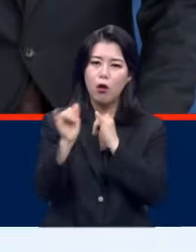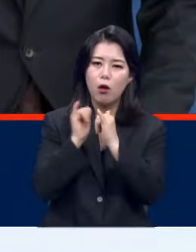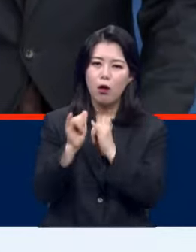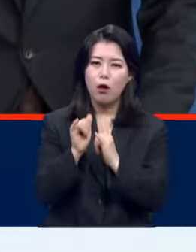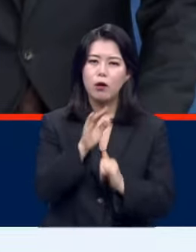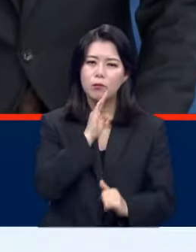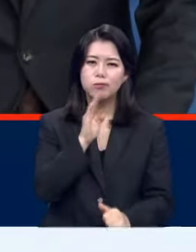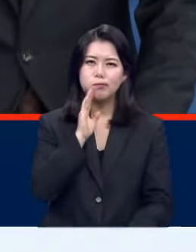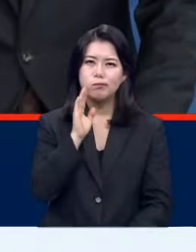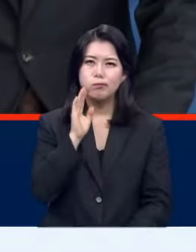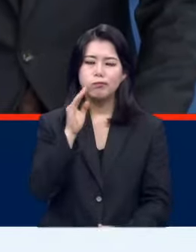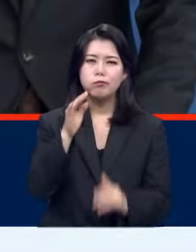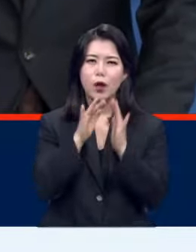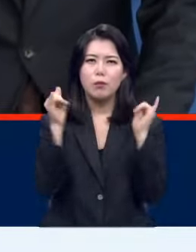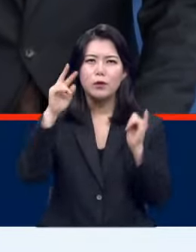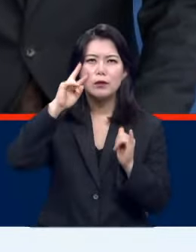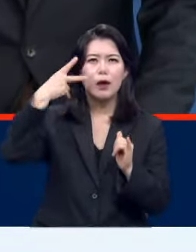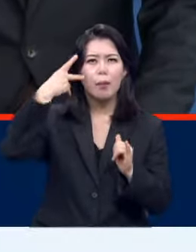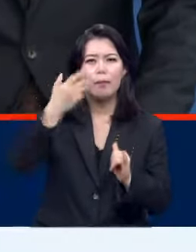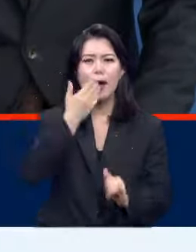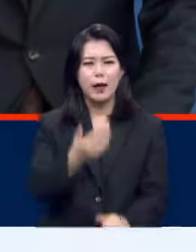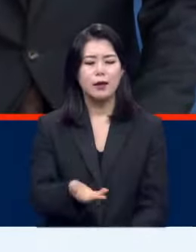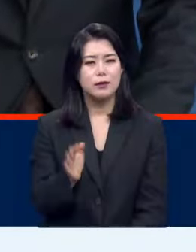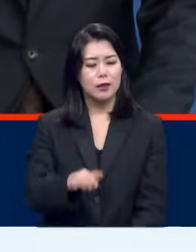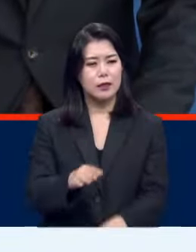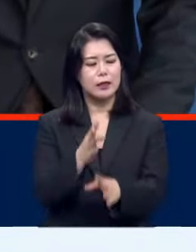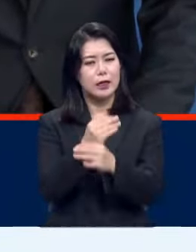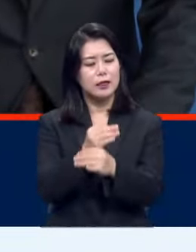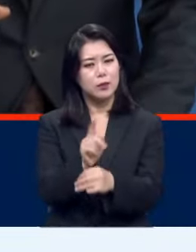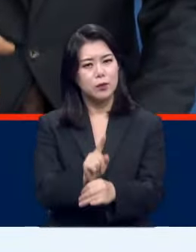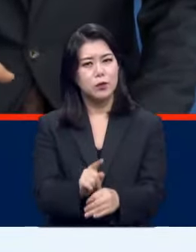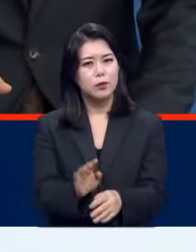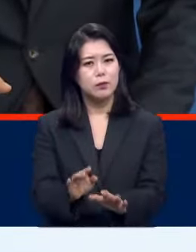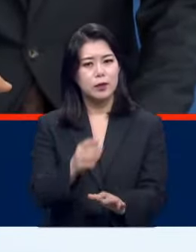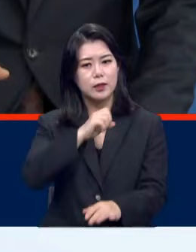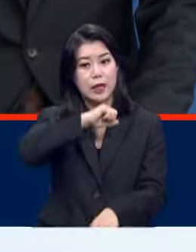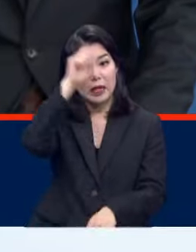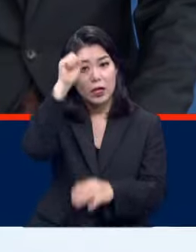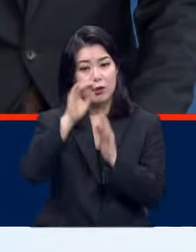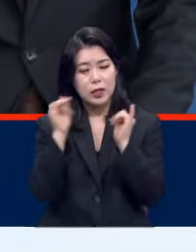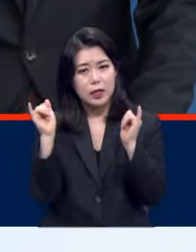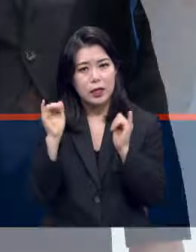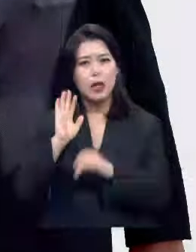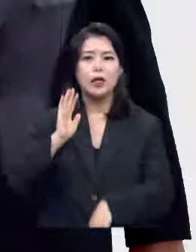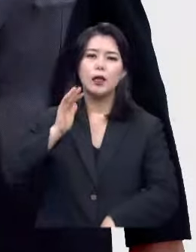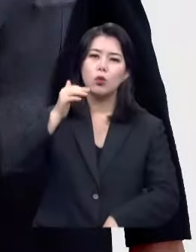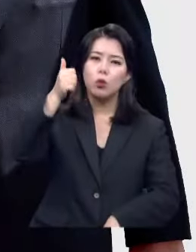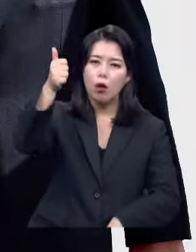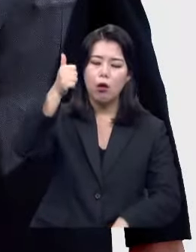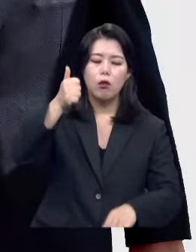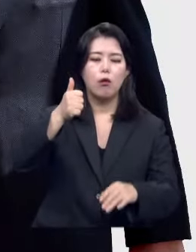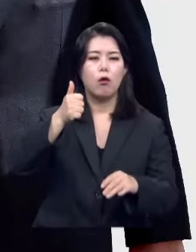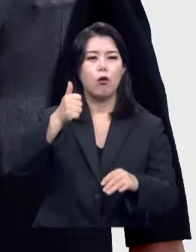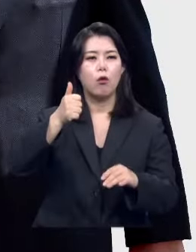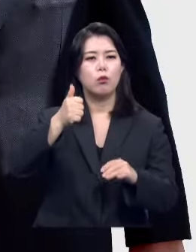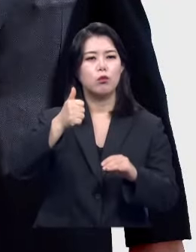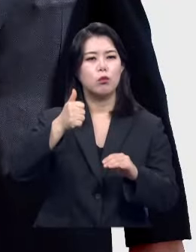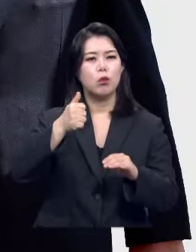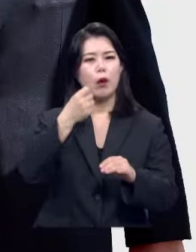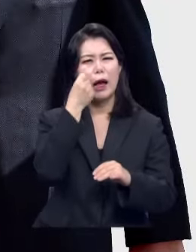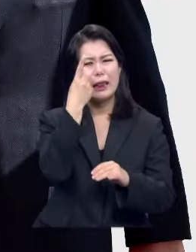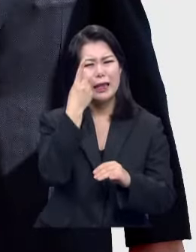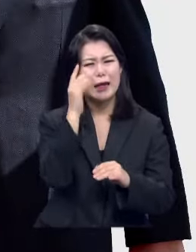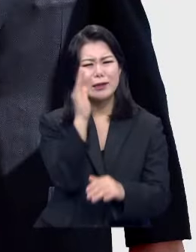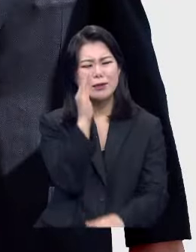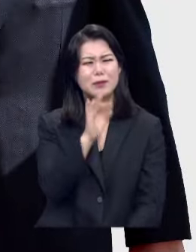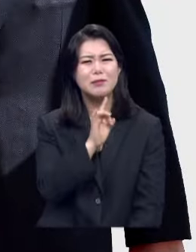사람들이 기억의 착각은 일으킬 수 있습니다 근데이 날짜가 사실 실상 당선인이 대통령이었고 지금 불가 한 한 달